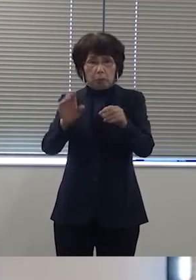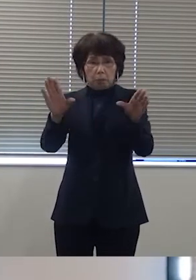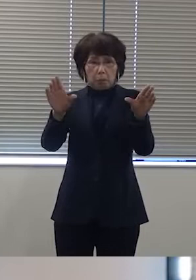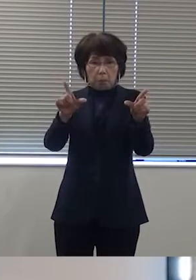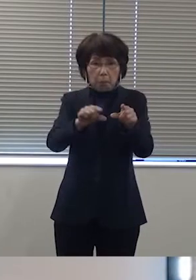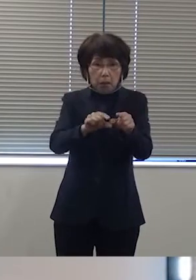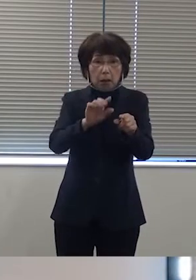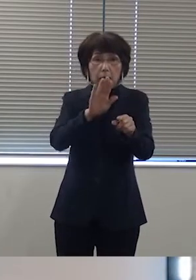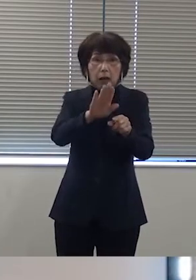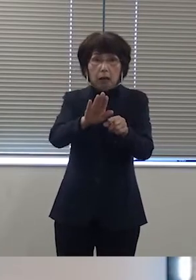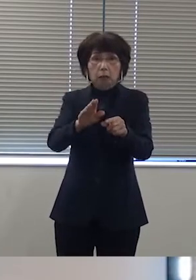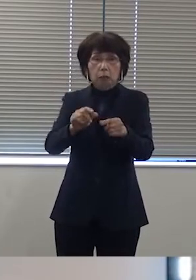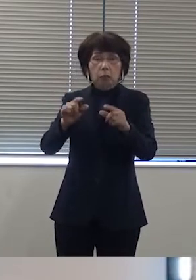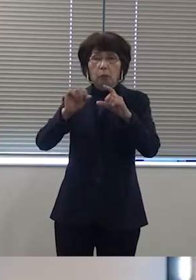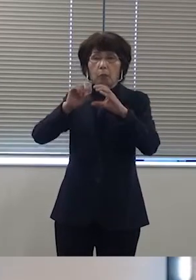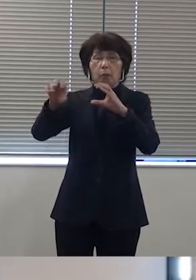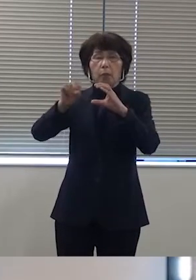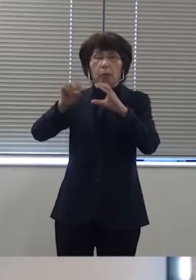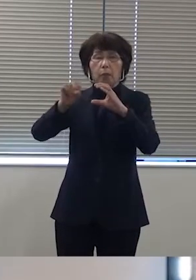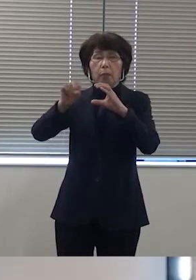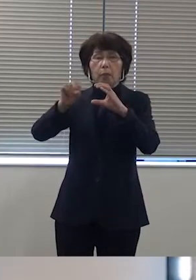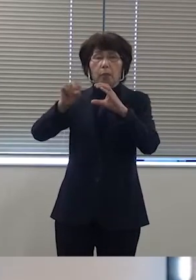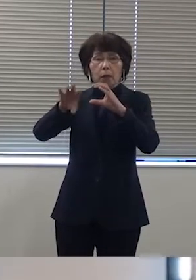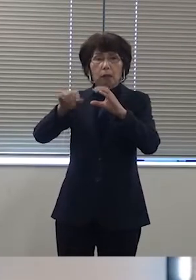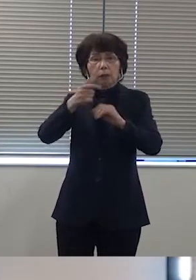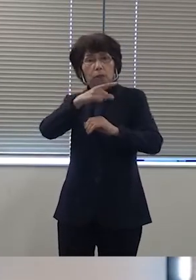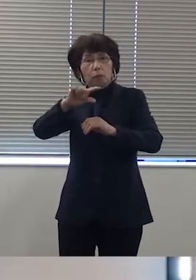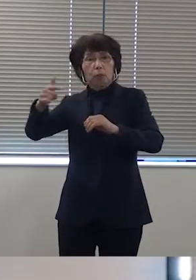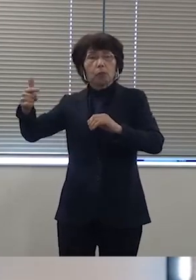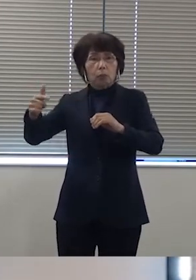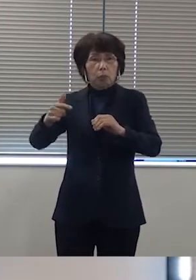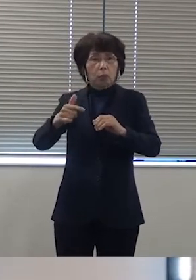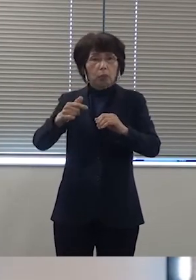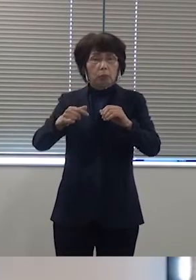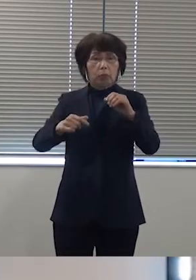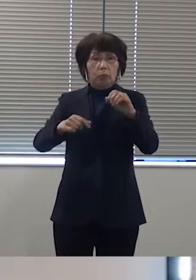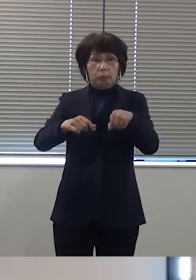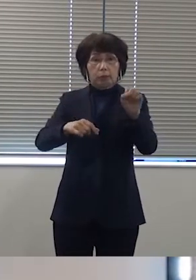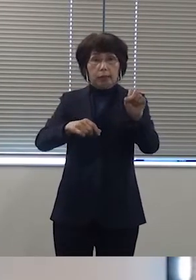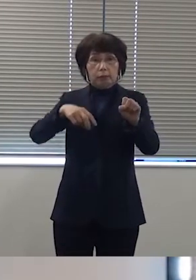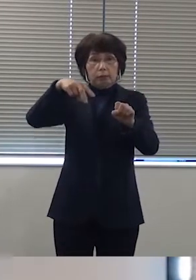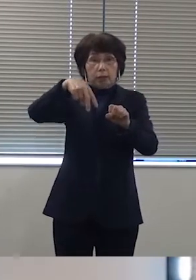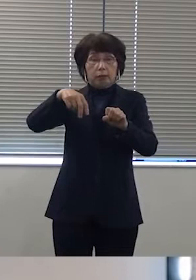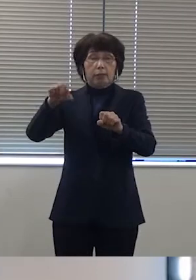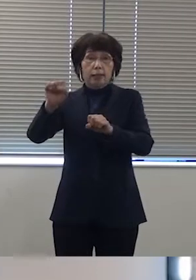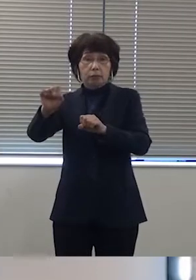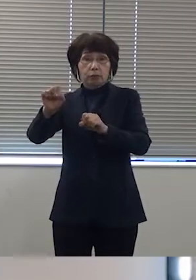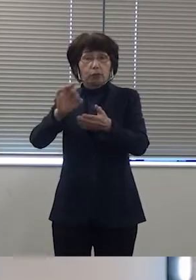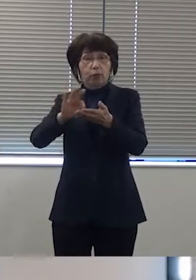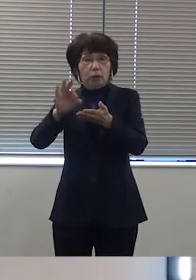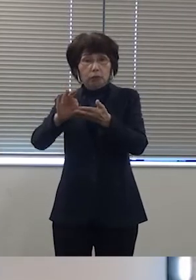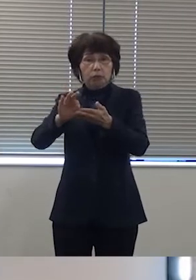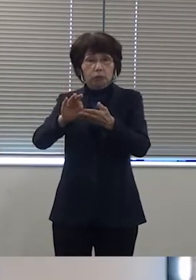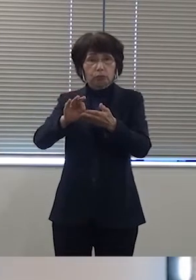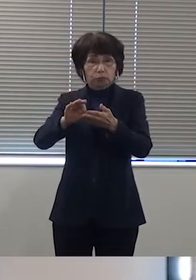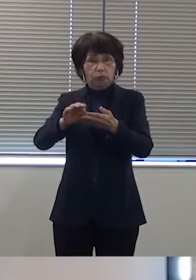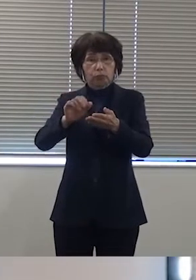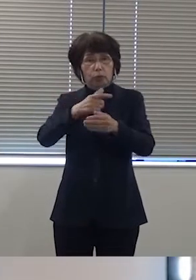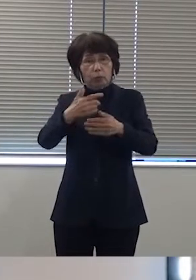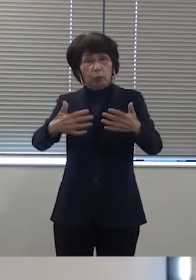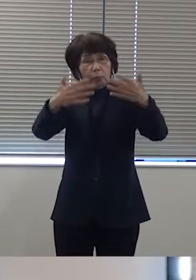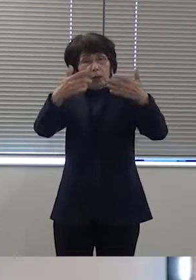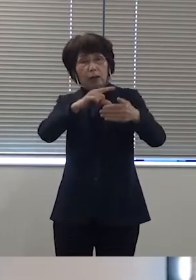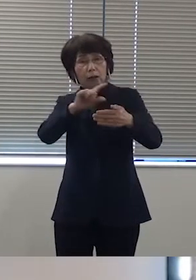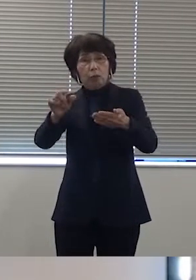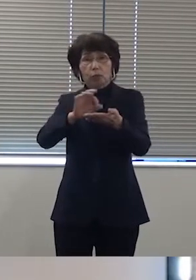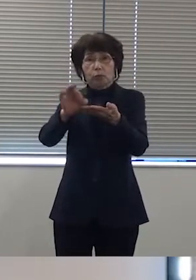ありますとか SNS の活用、旅行エージェントへのプロモーションなど幅広いプロモーションを行い、誘客を推進しようとするもの